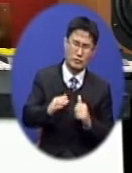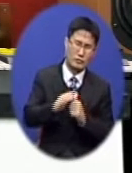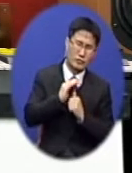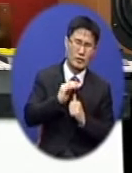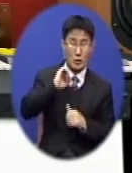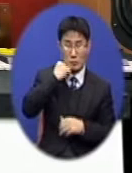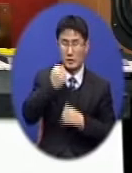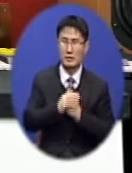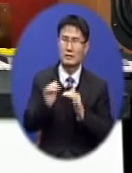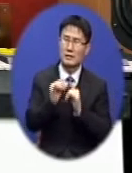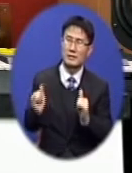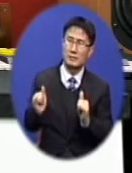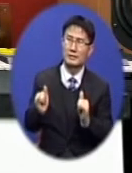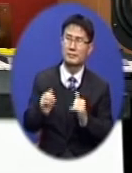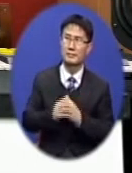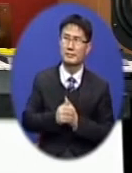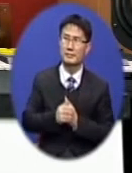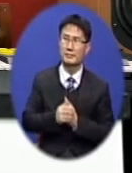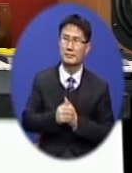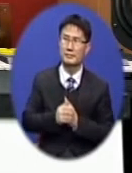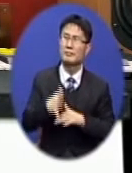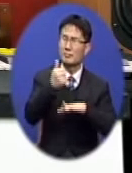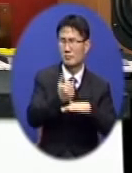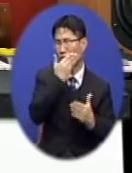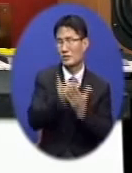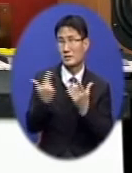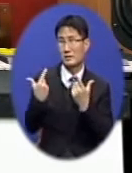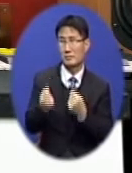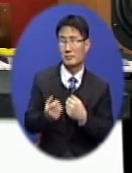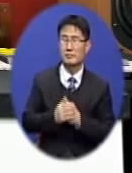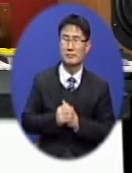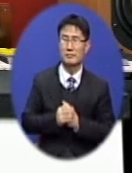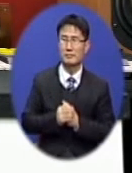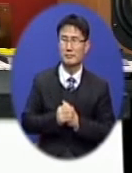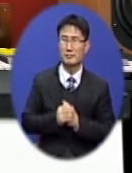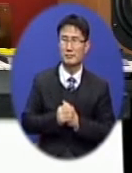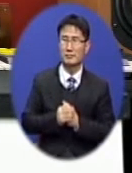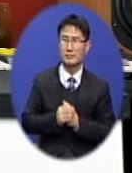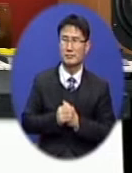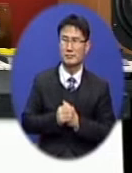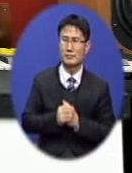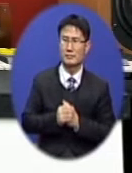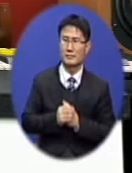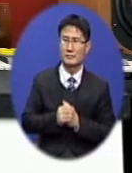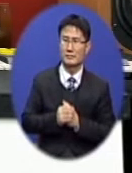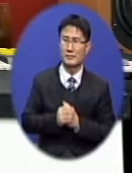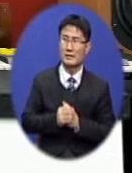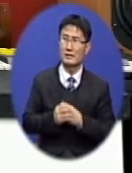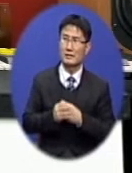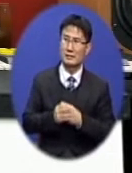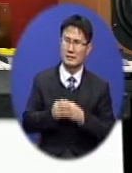그래서 인간은 끝맺음이 중요하다 생각 끝에 네. 제 2의 인생을 살아보자 하고